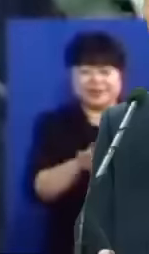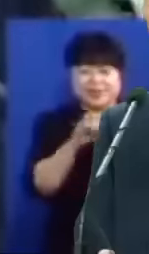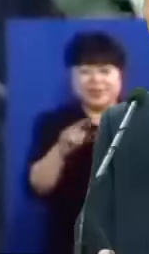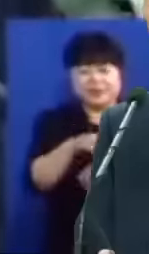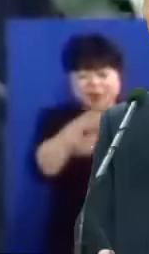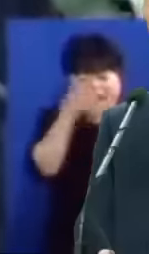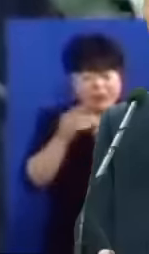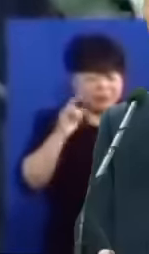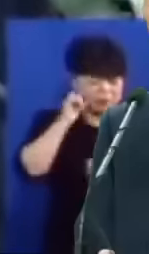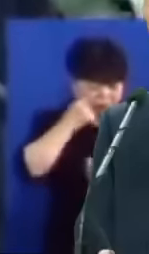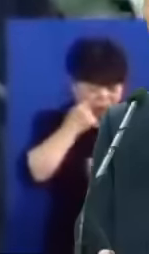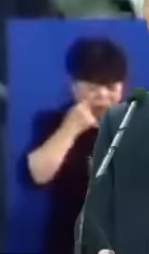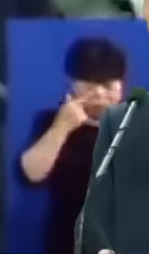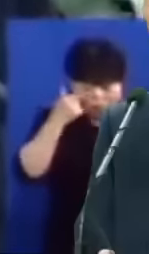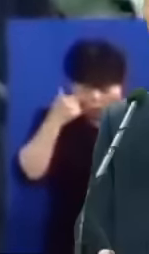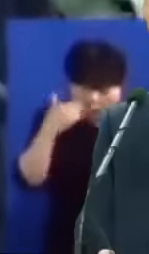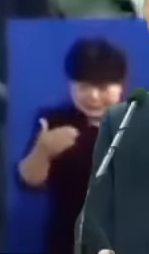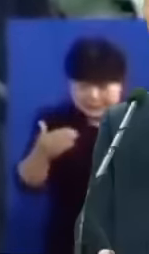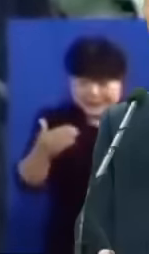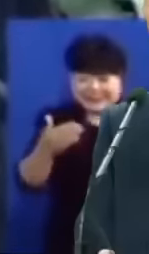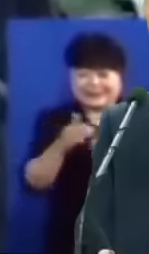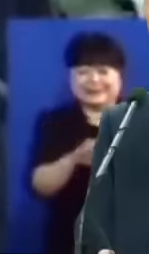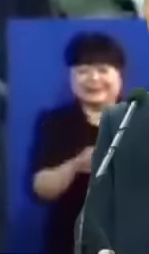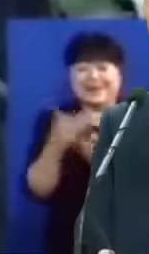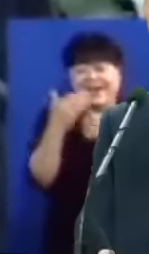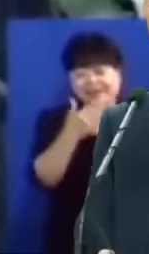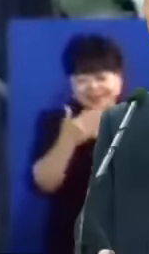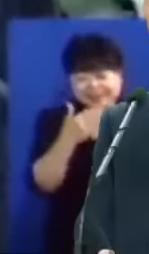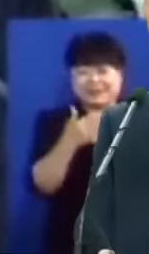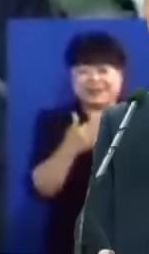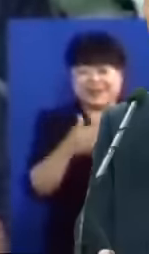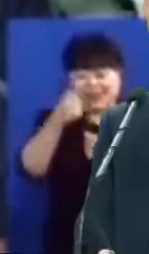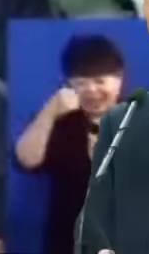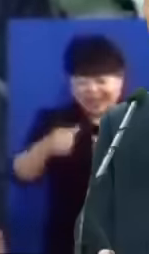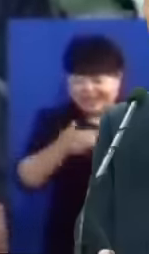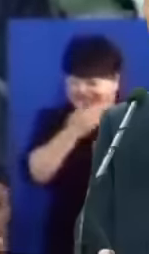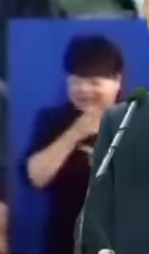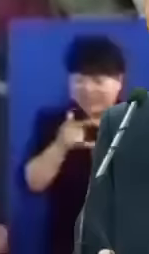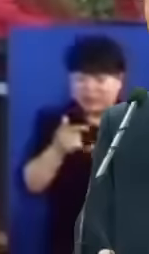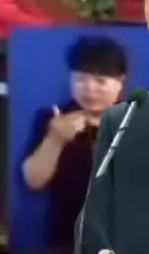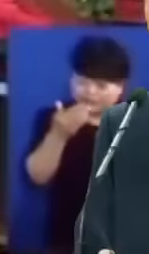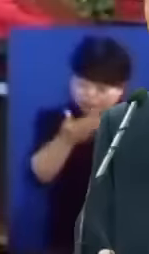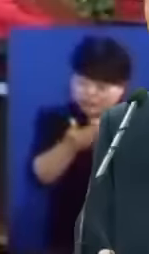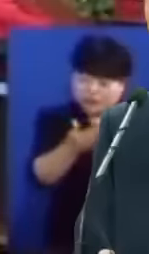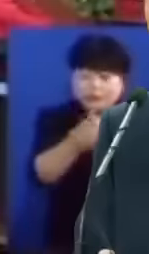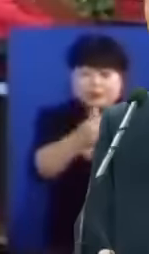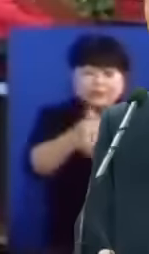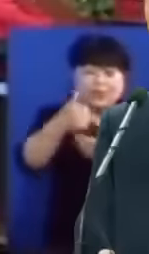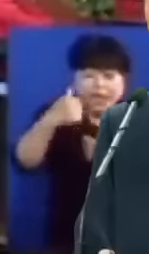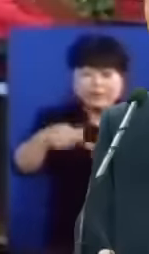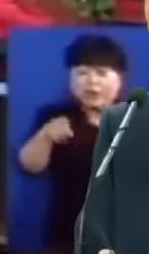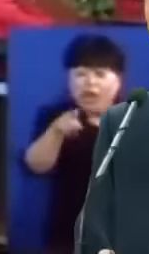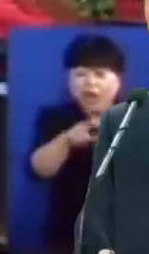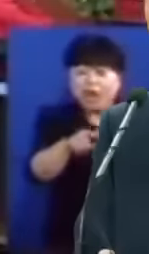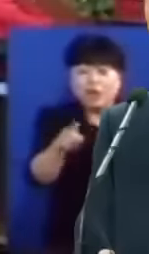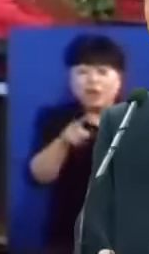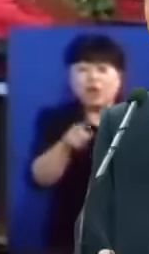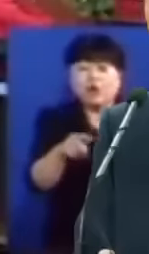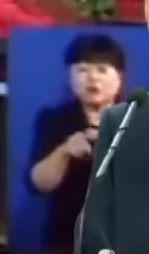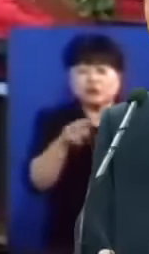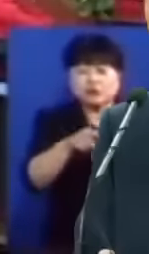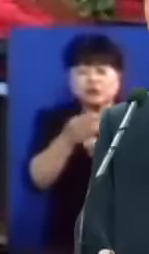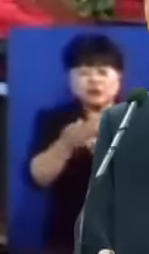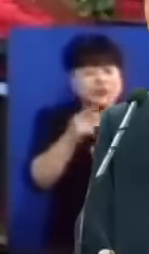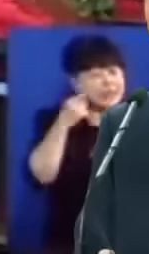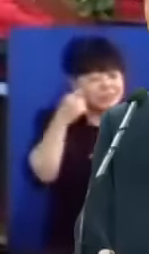말로 다 할 수 없는 확실한 은혜가 아닙니까? 그 아들을 아끼지 아니하고 우리에게 주시니가 그 아들과 함께 무엇을